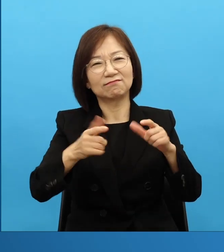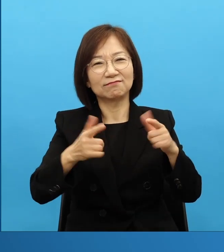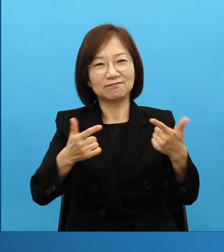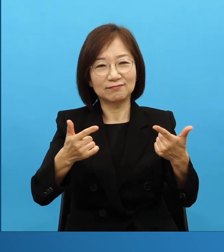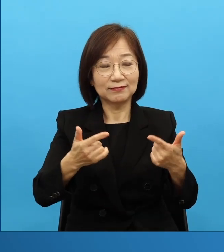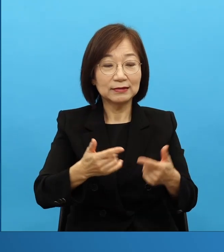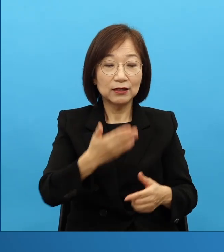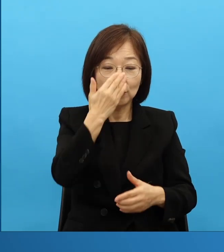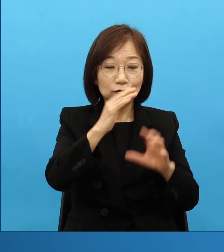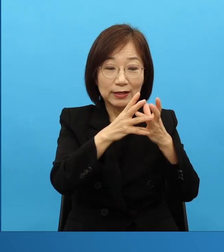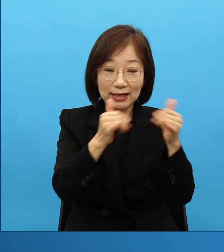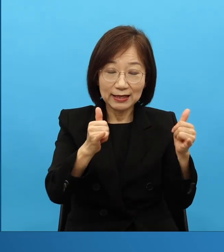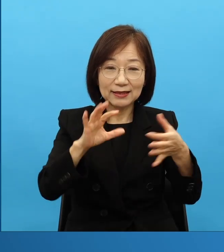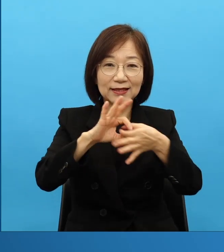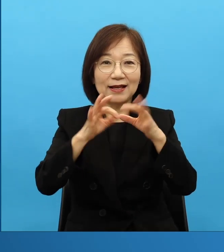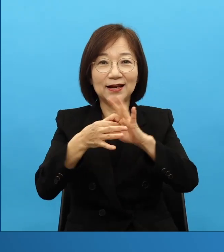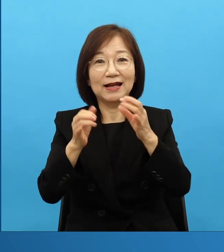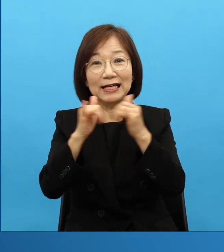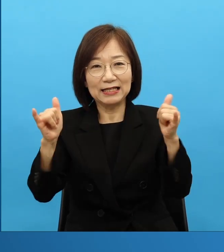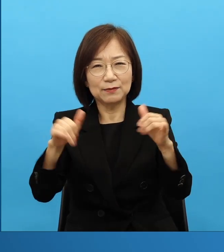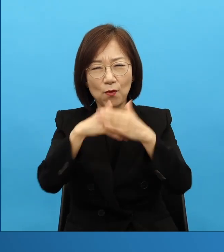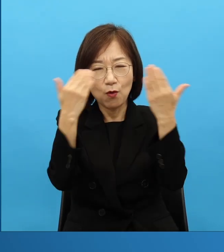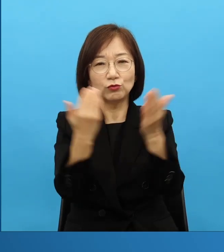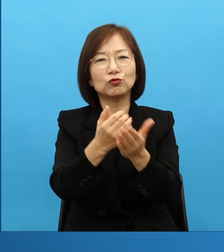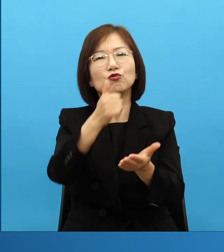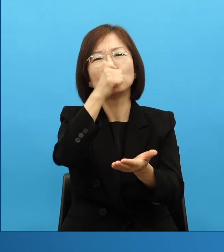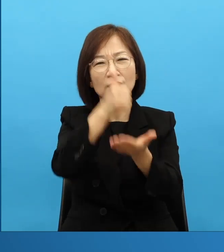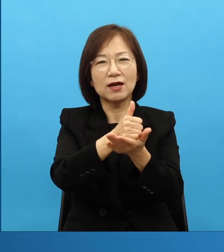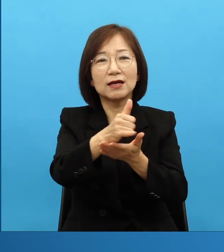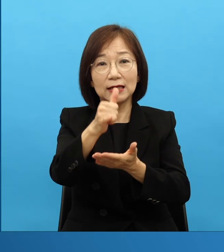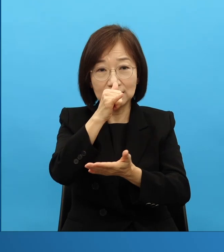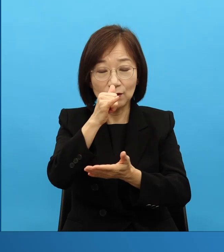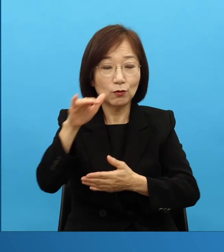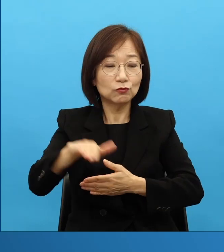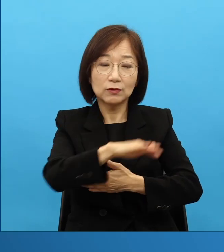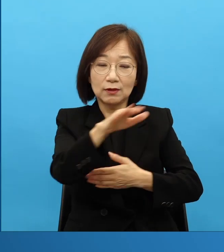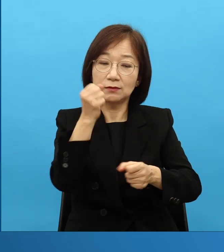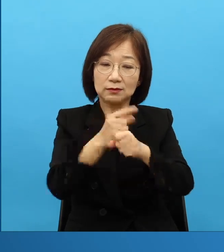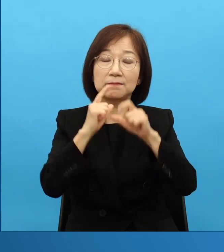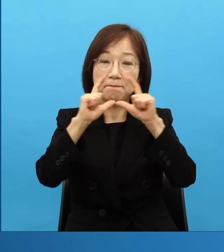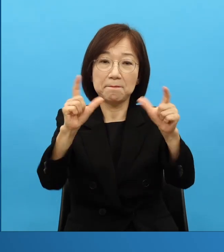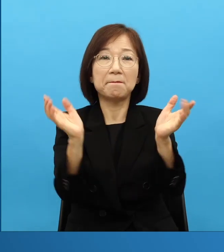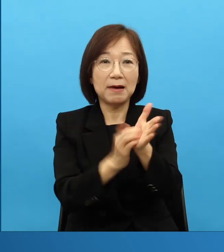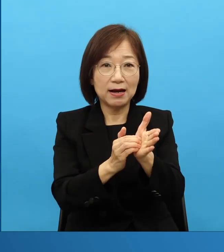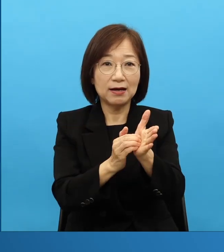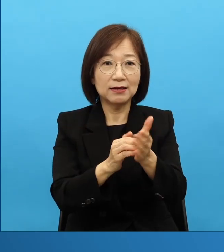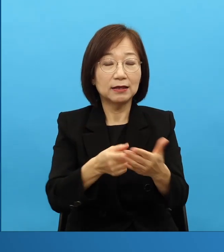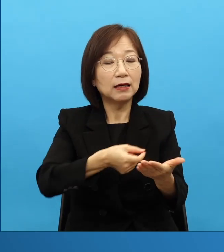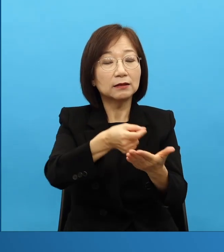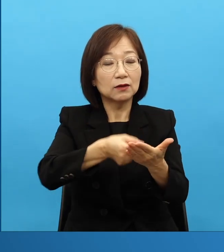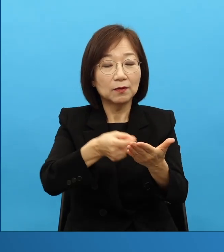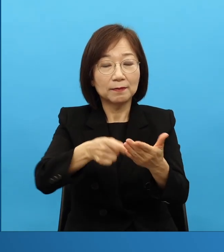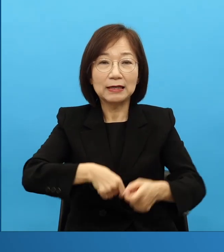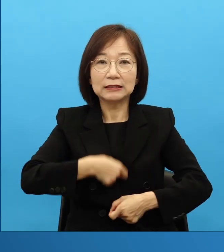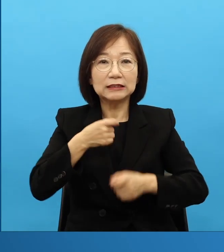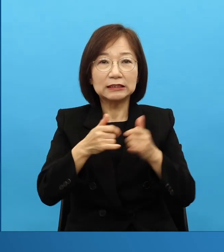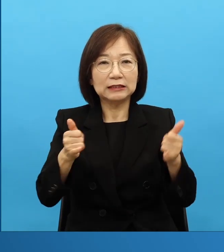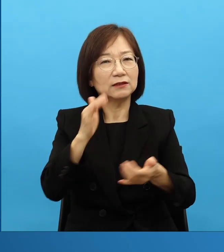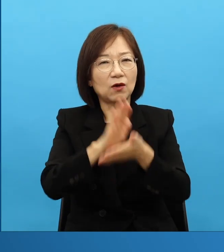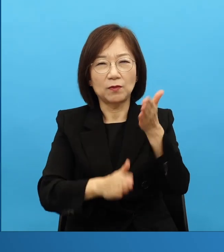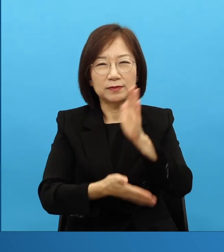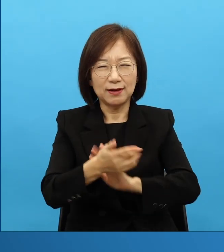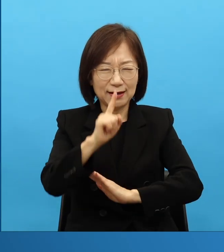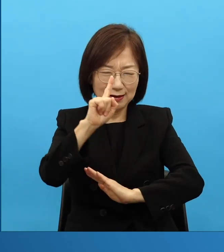아니라. 유대인이나 헬라인이나 다 죄 아래 있다고 우리가 이미 선언하였느니라. 기록된 바